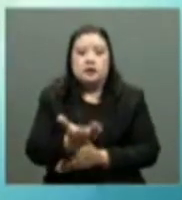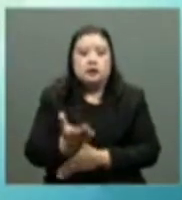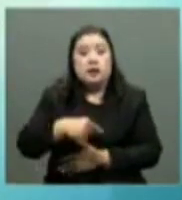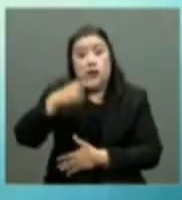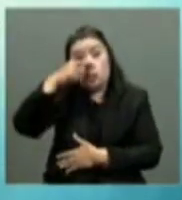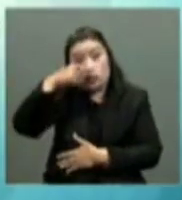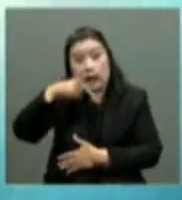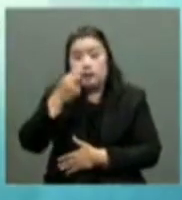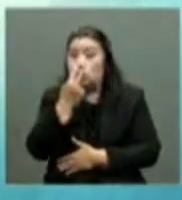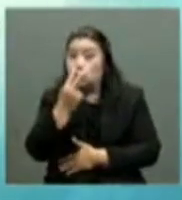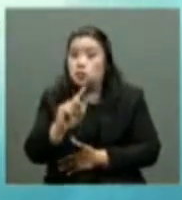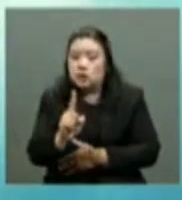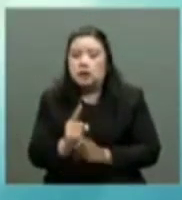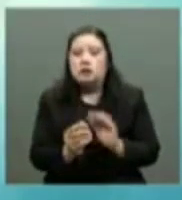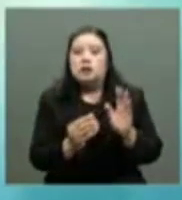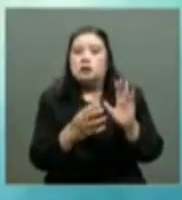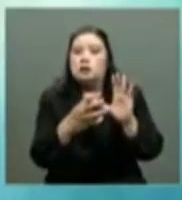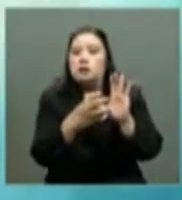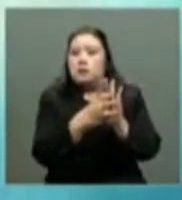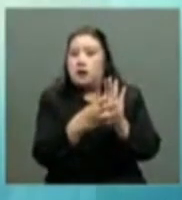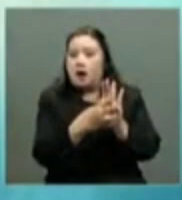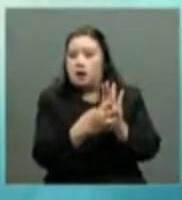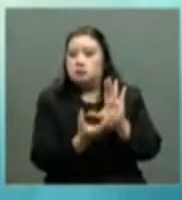ยอะอยู่ที่ไหนภาคกลางฮะนำโด่งเลย